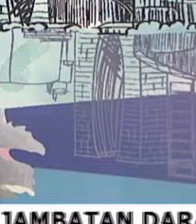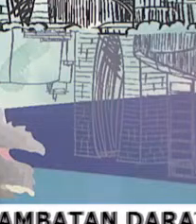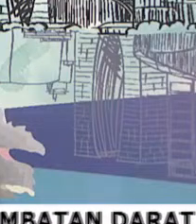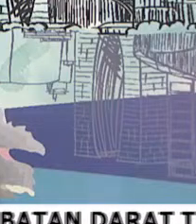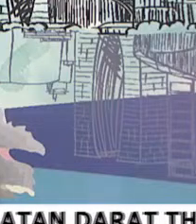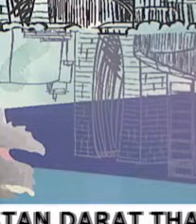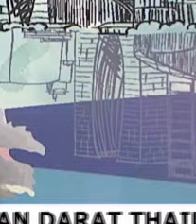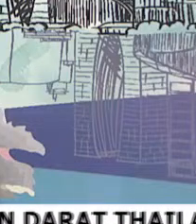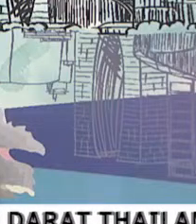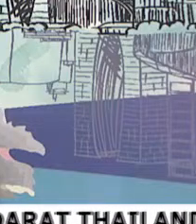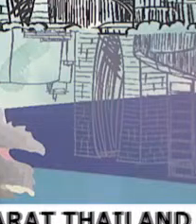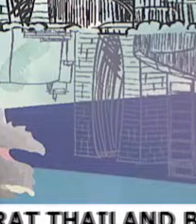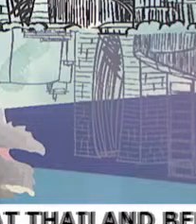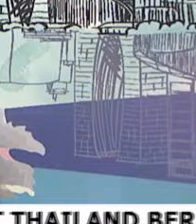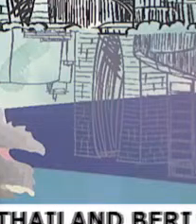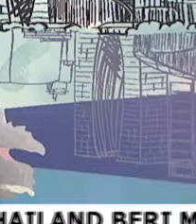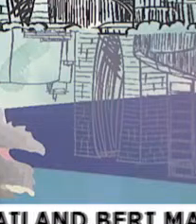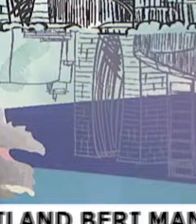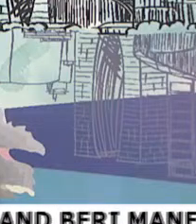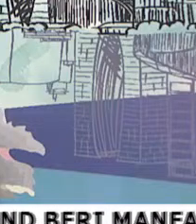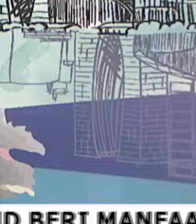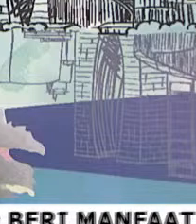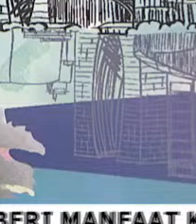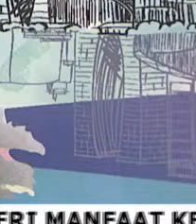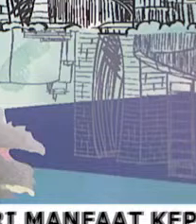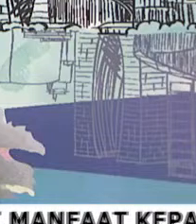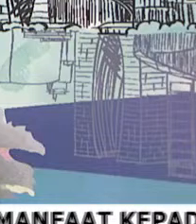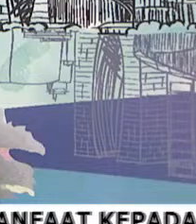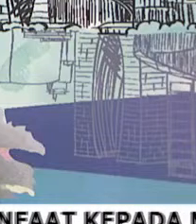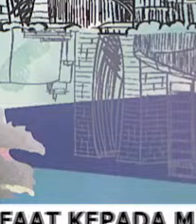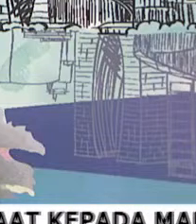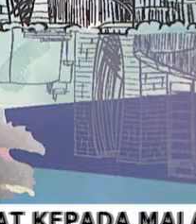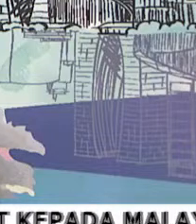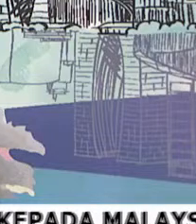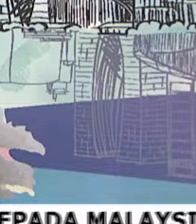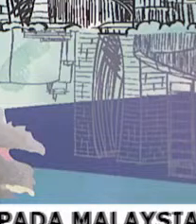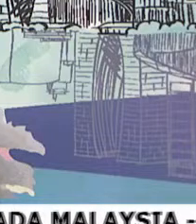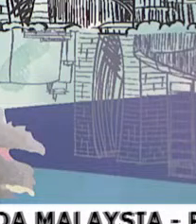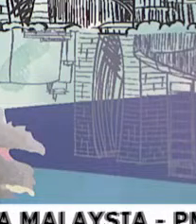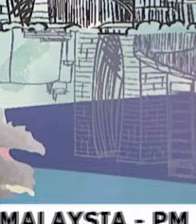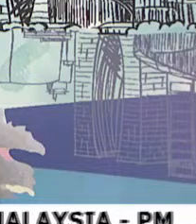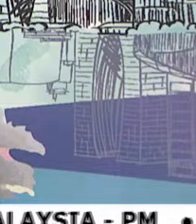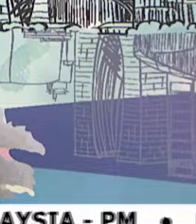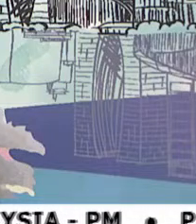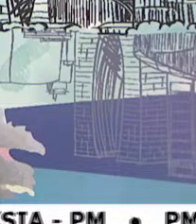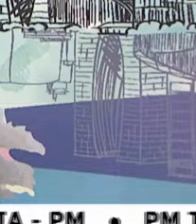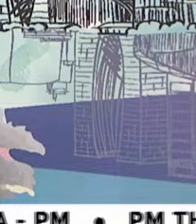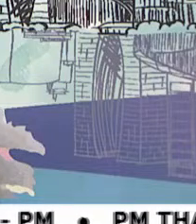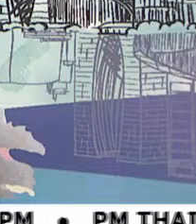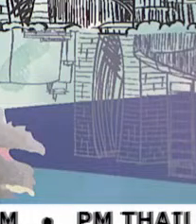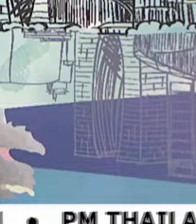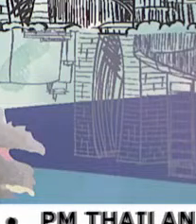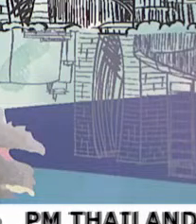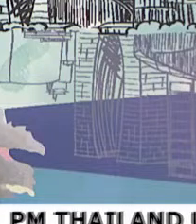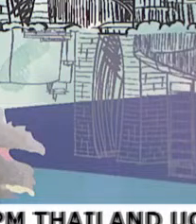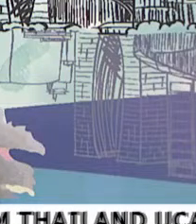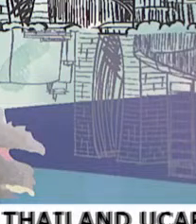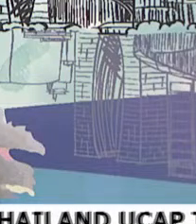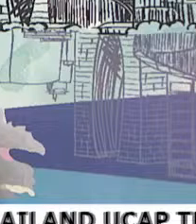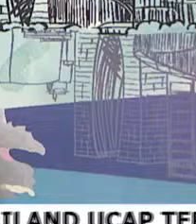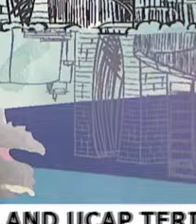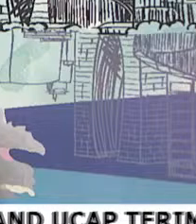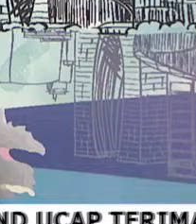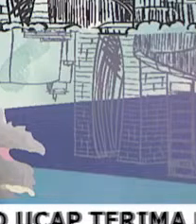berkenaan dengan isu banjir dan juga konsep Malaysia Madani ataupun kerajaan madani dalam menggalakkan perpaduan di antara ahli-ahli